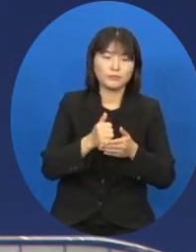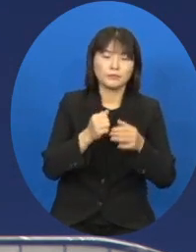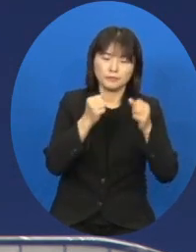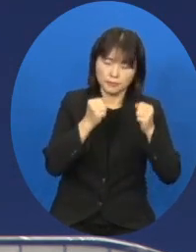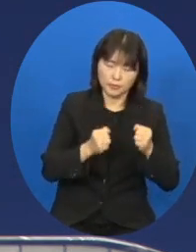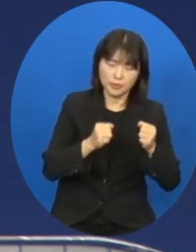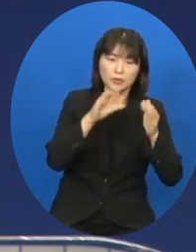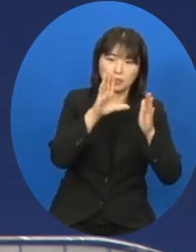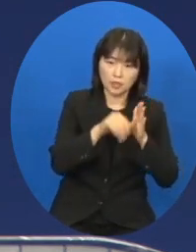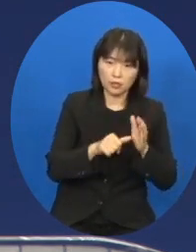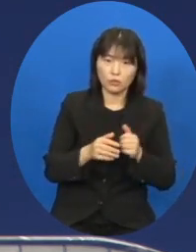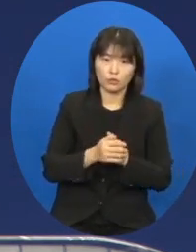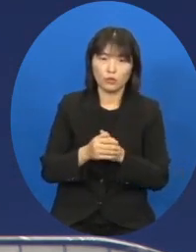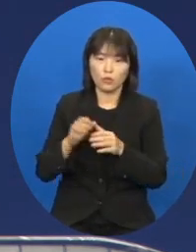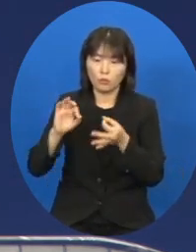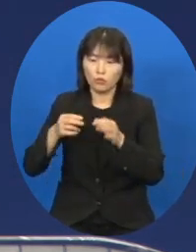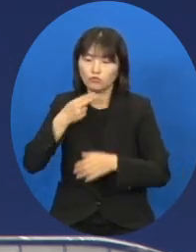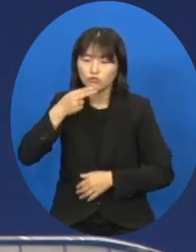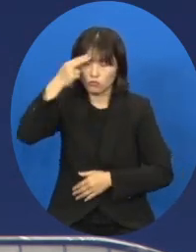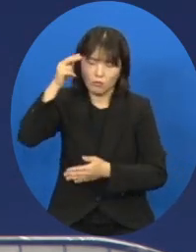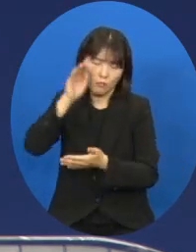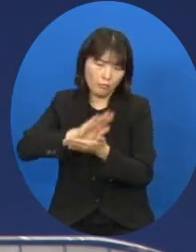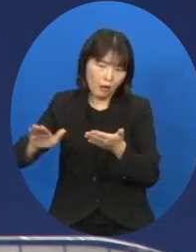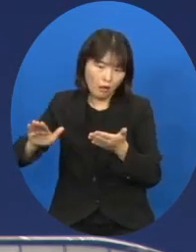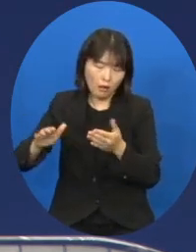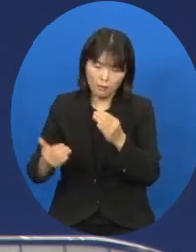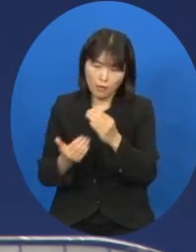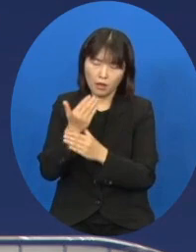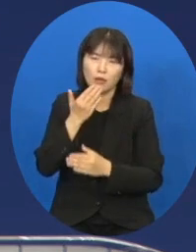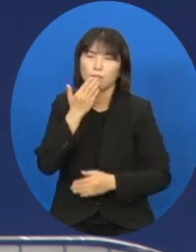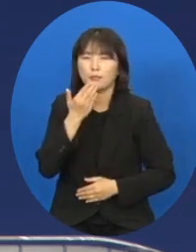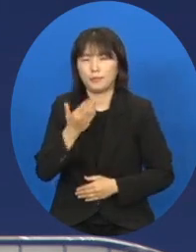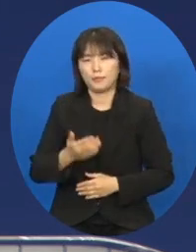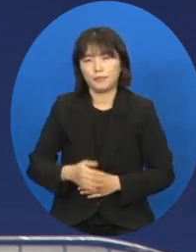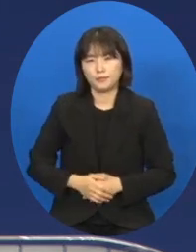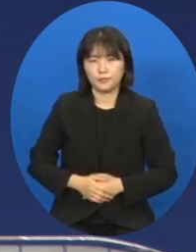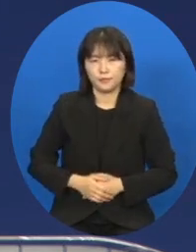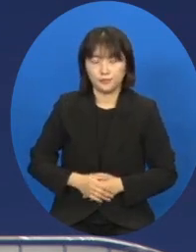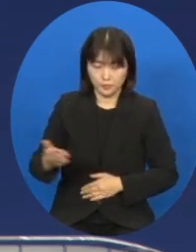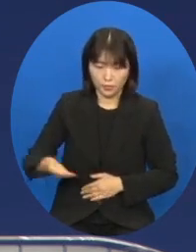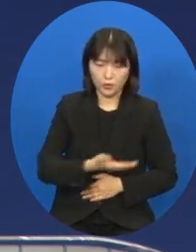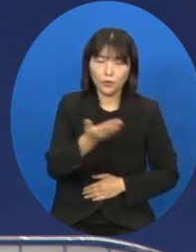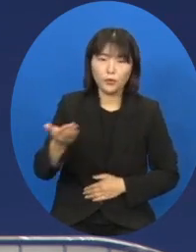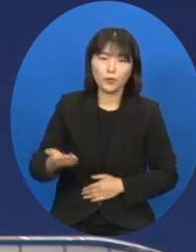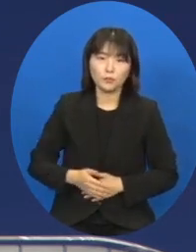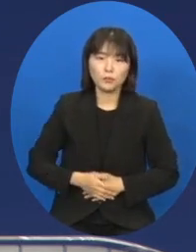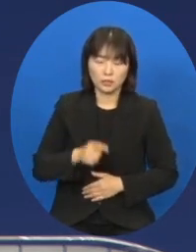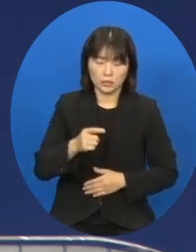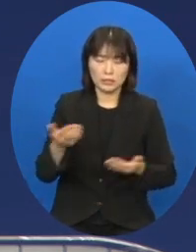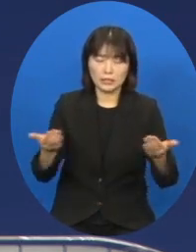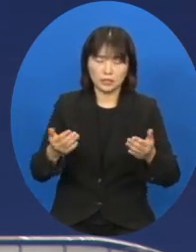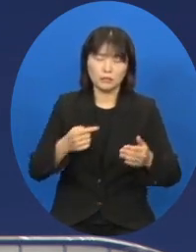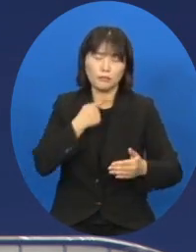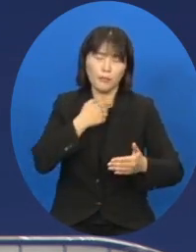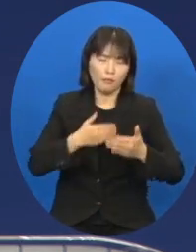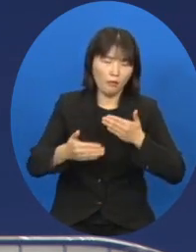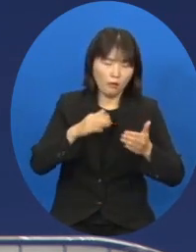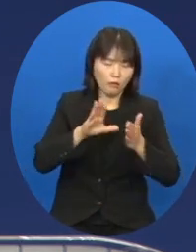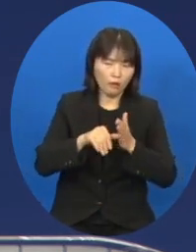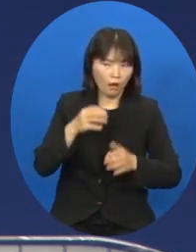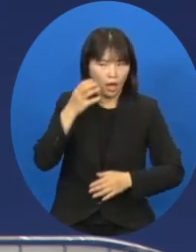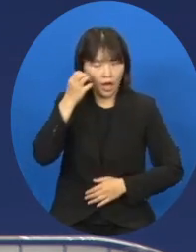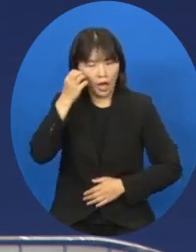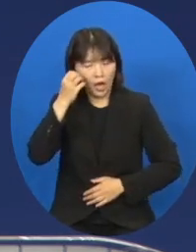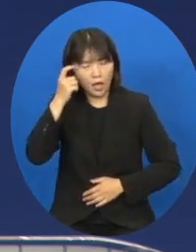자리에서도 포도주가 떨어지는 일이 일어나는 거예요. 여러분이 그런 일을 겪을 때 이상하게 생각하지